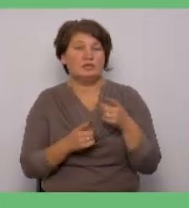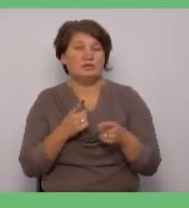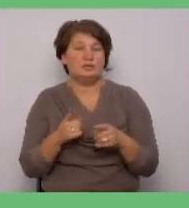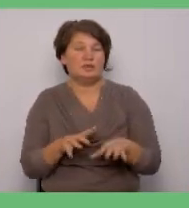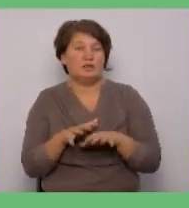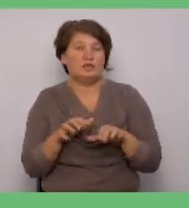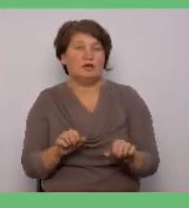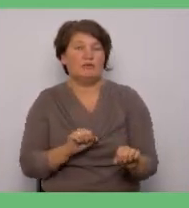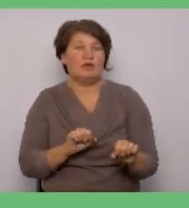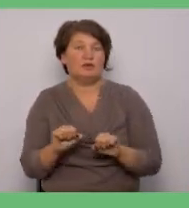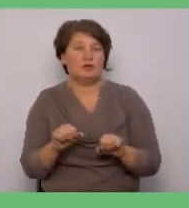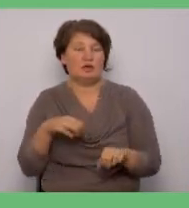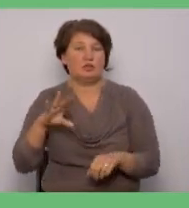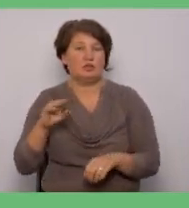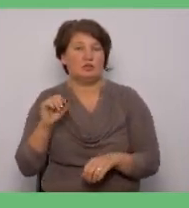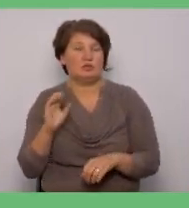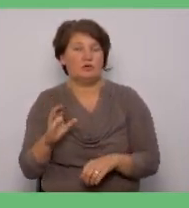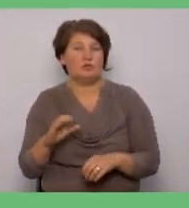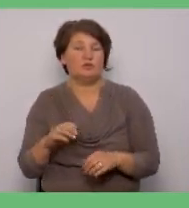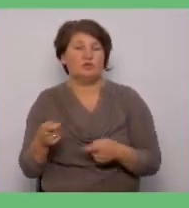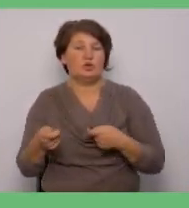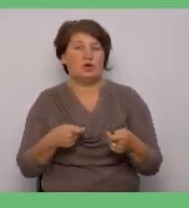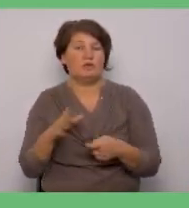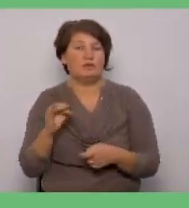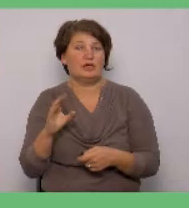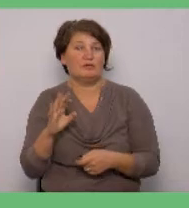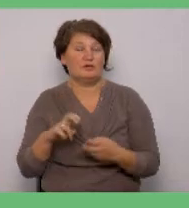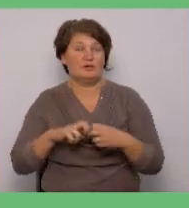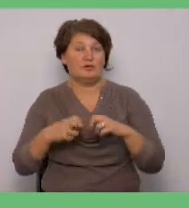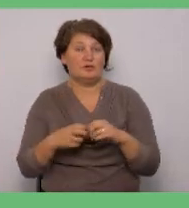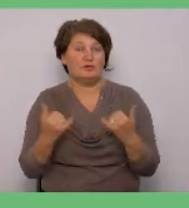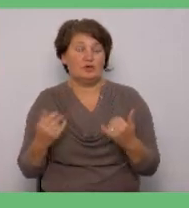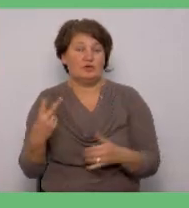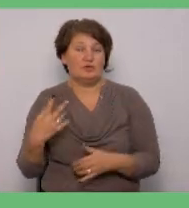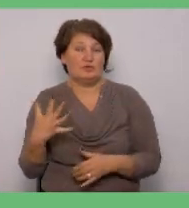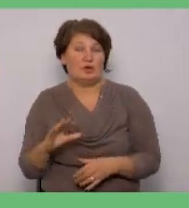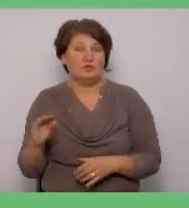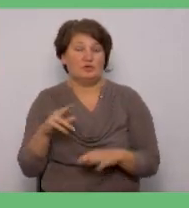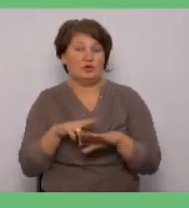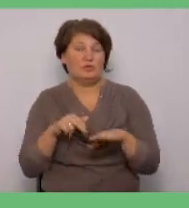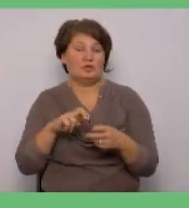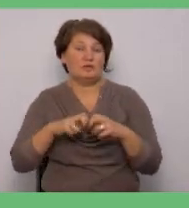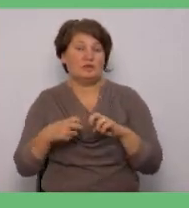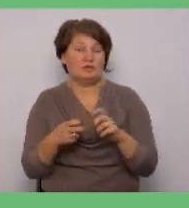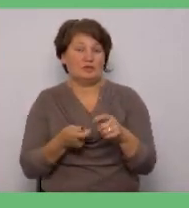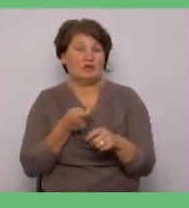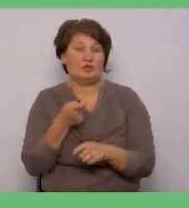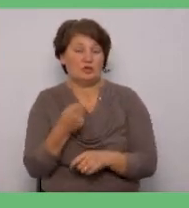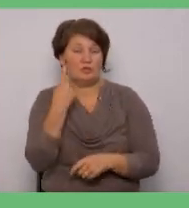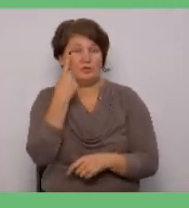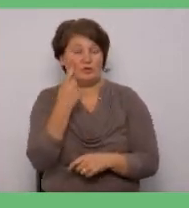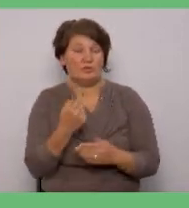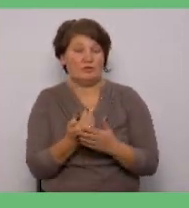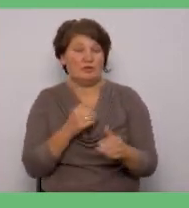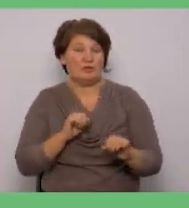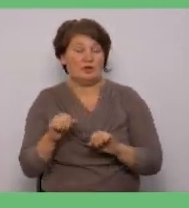керівника ТОВ «Торговий сервіс» у Івано-Франківську. Зокрема, сьогодні, 25 жовтня, до поліції Івано-Франківська надійшло повідомлення від керівництва